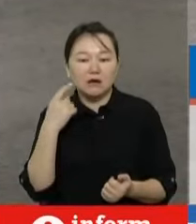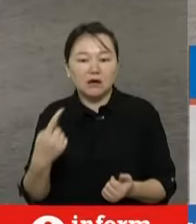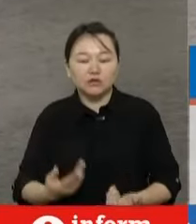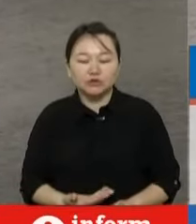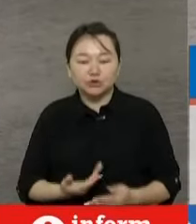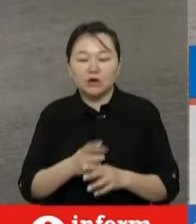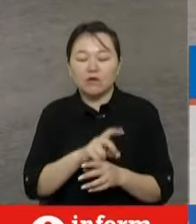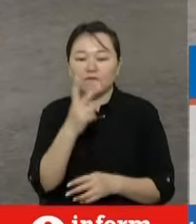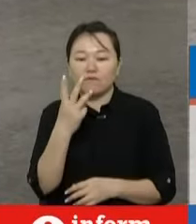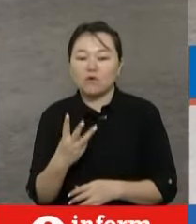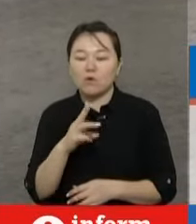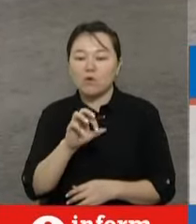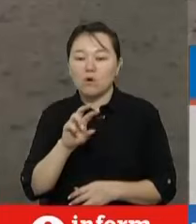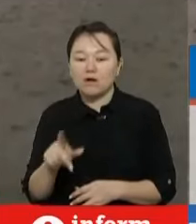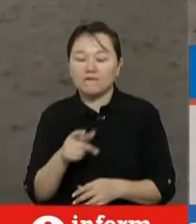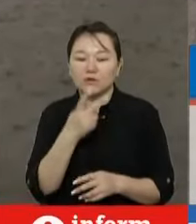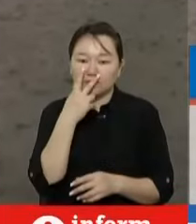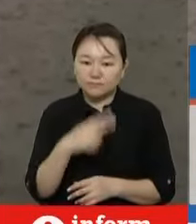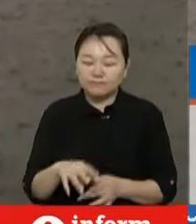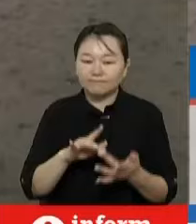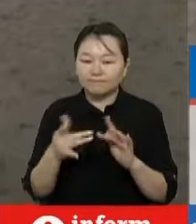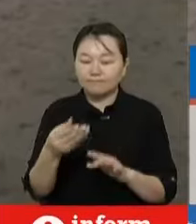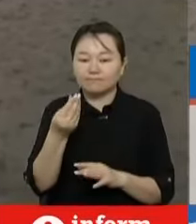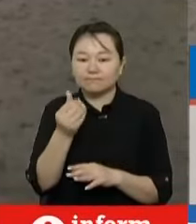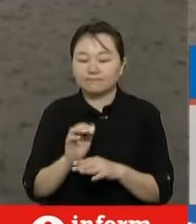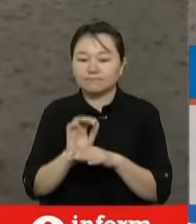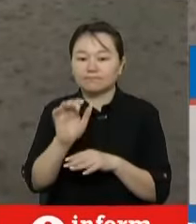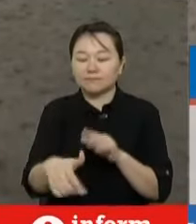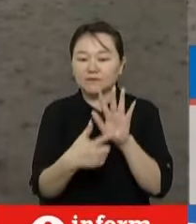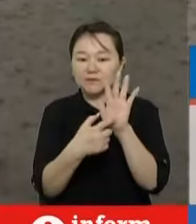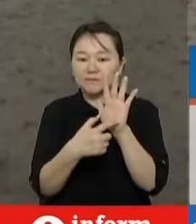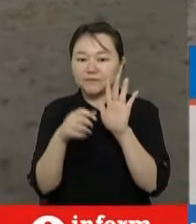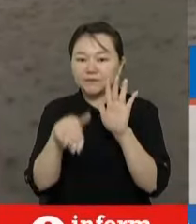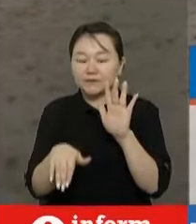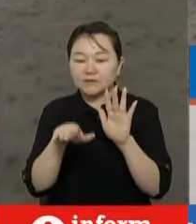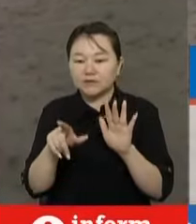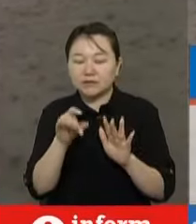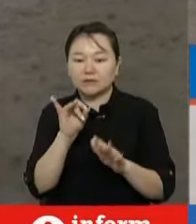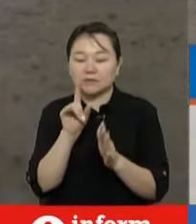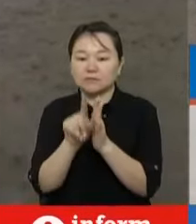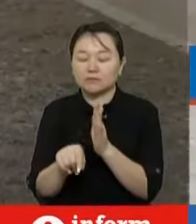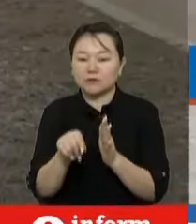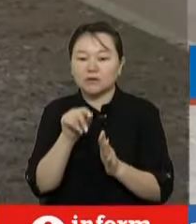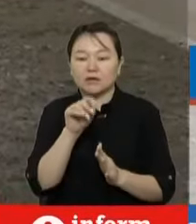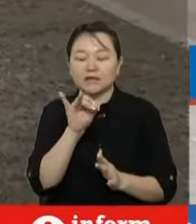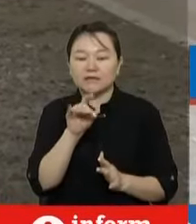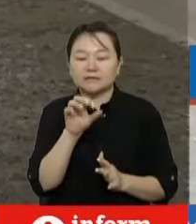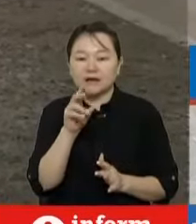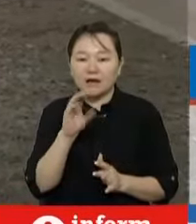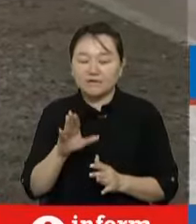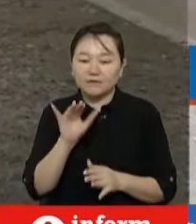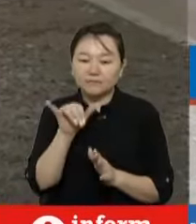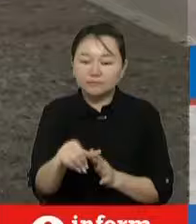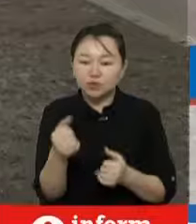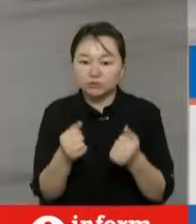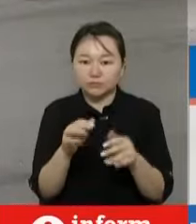за Volkswagen Golf, который увидел на сайте. Перевел предоплату 700 тысяч тенге и отправился за машиной в Осакаровку. Но никакого автомобиля